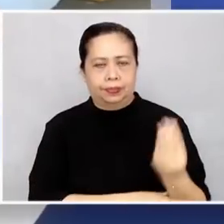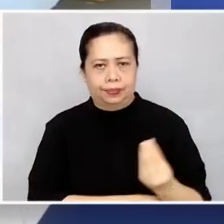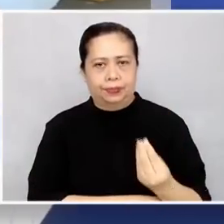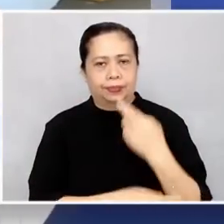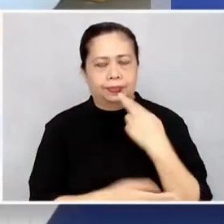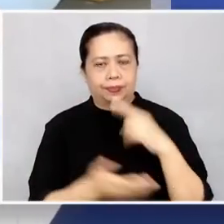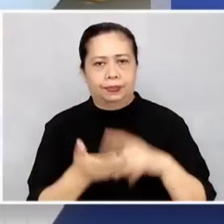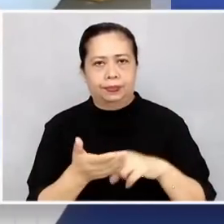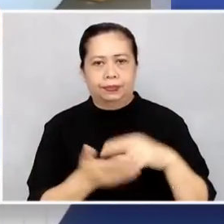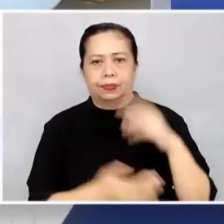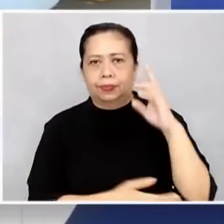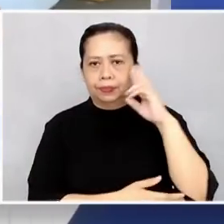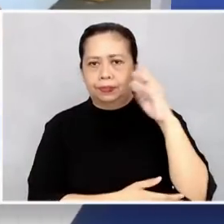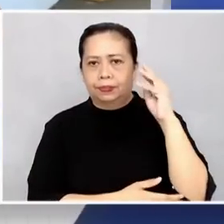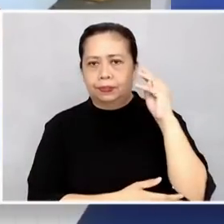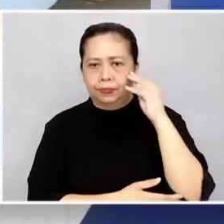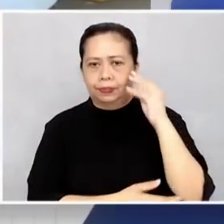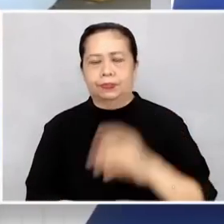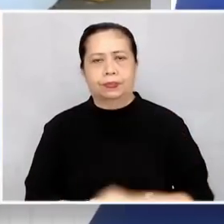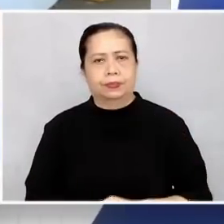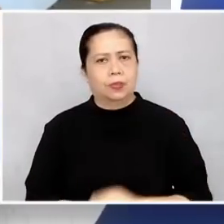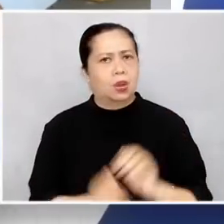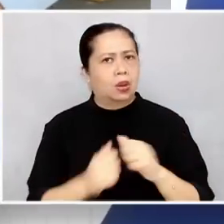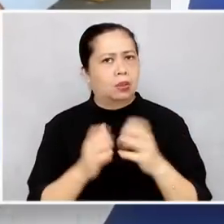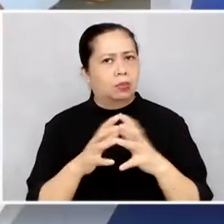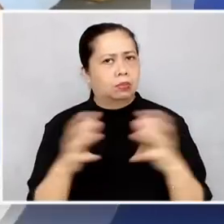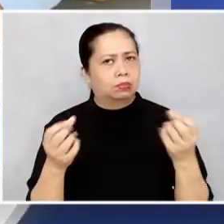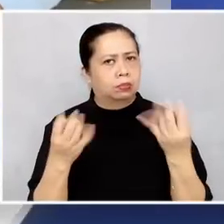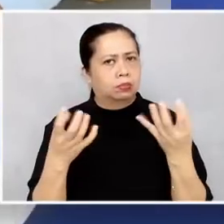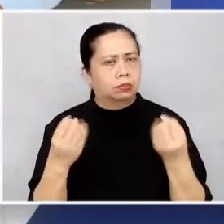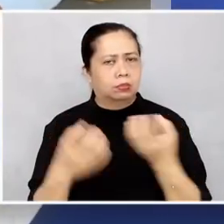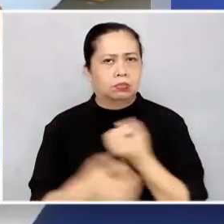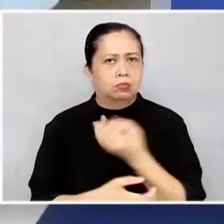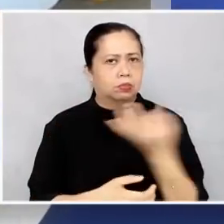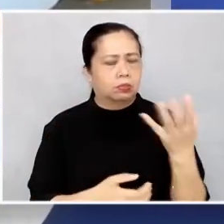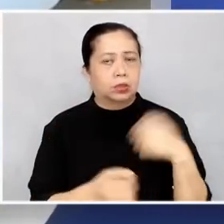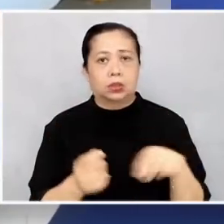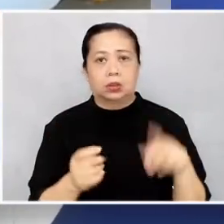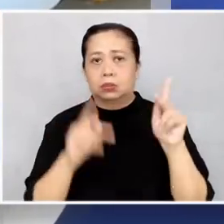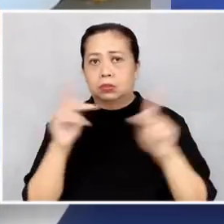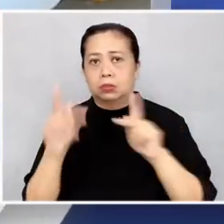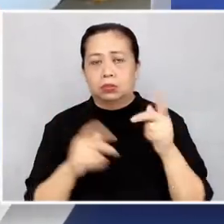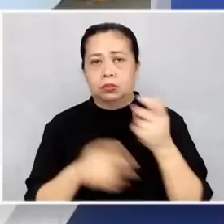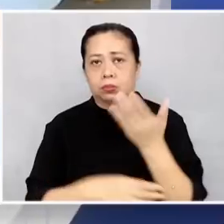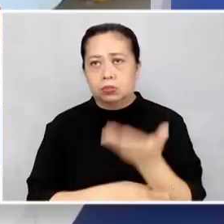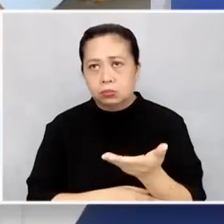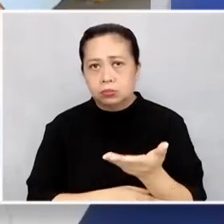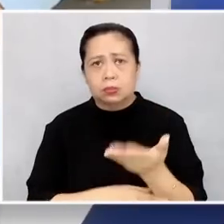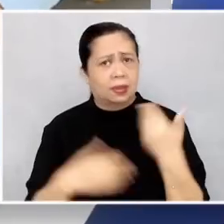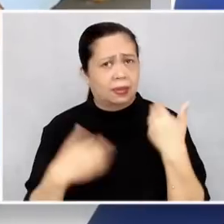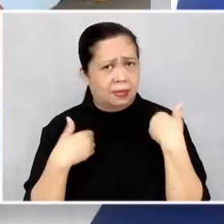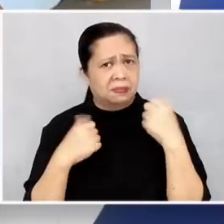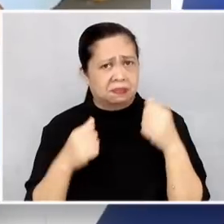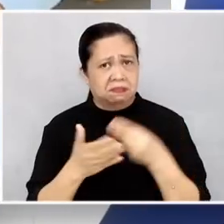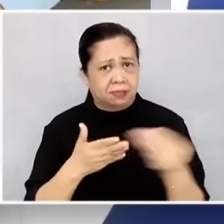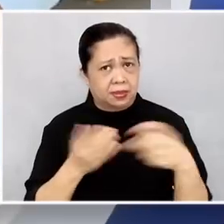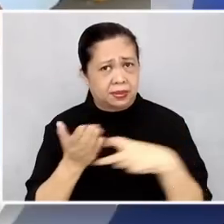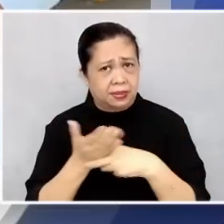si Robert Mano. So Robert, gano'n nakarami yung mga pasahero dyan at meron pa bang mabibiling